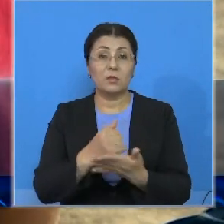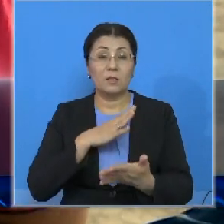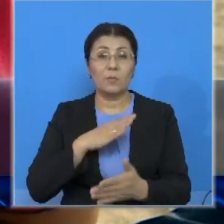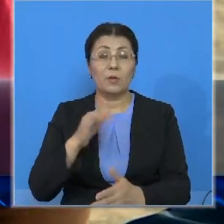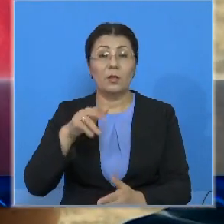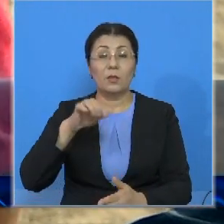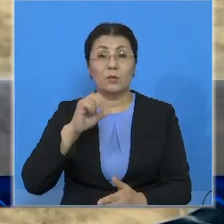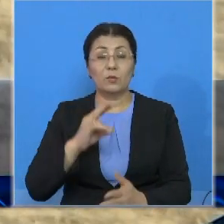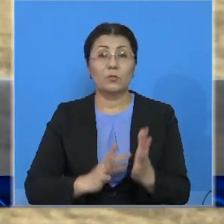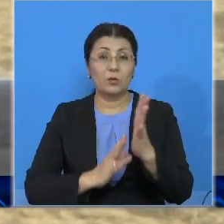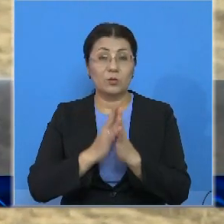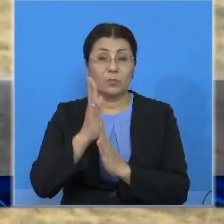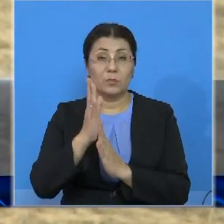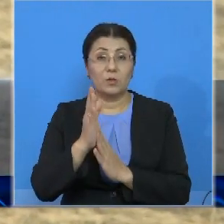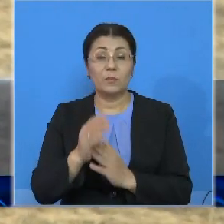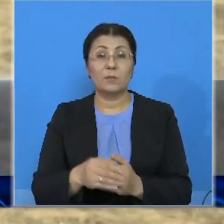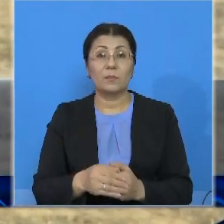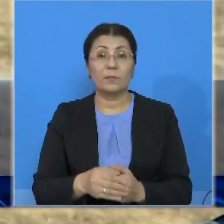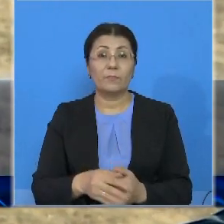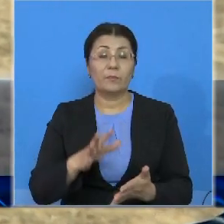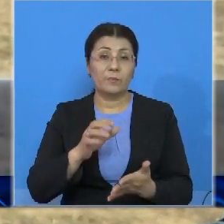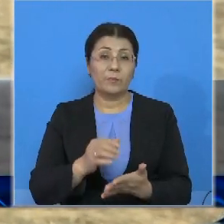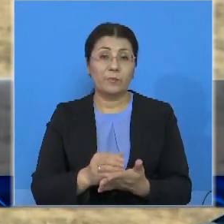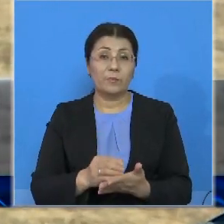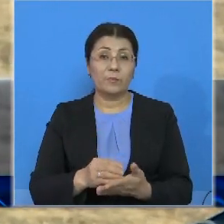шөбі бар, басқа шөптеріміз бар, соларды шауымен айналысып жатыр.